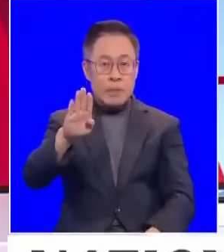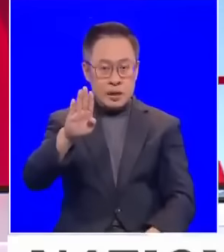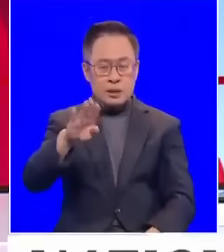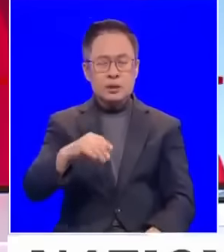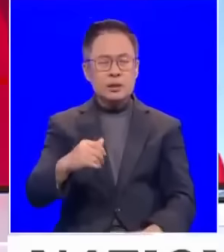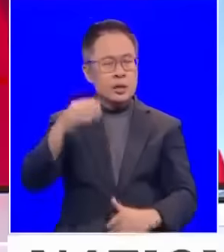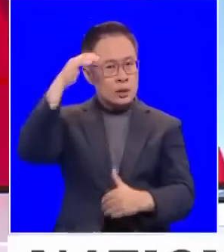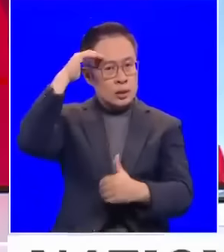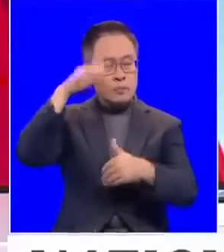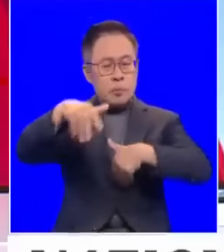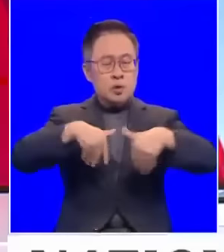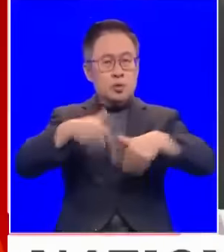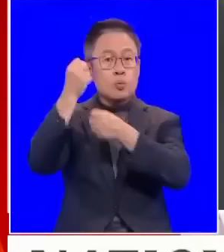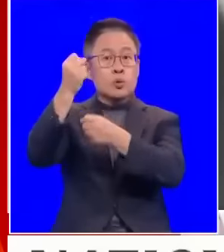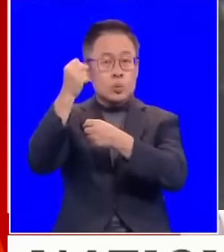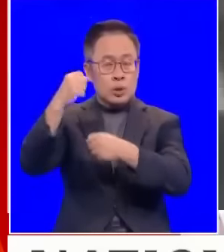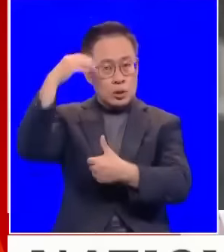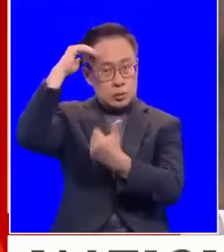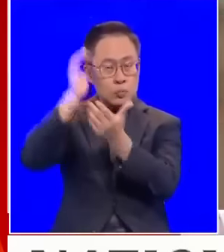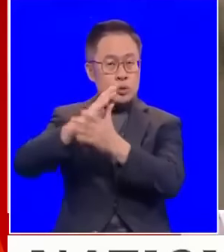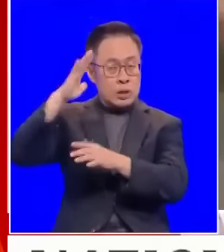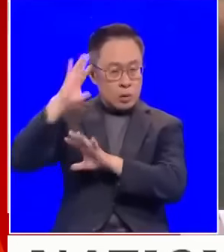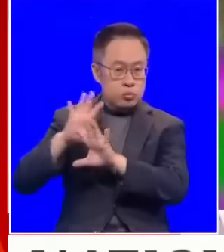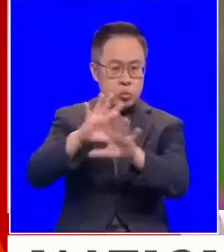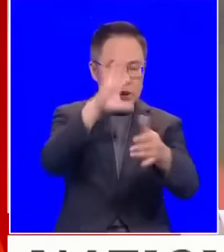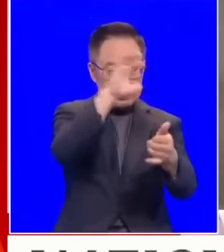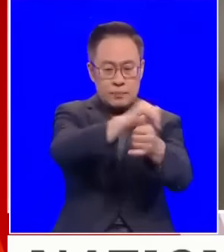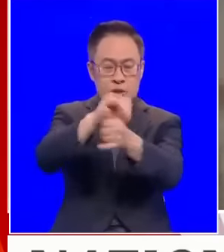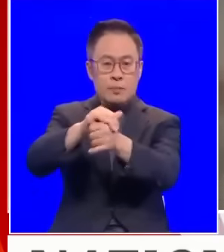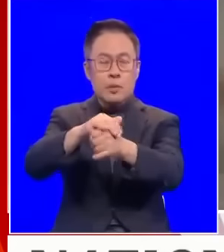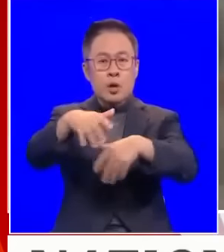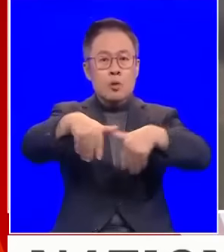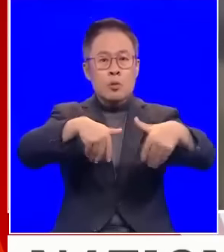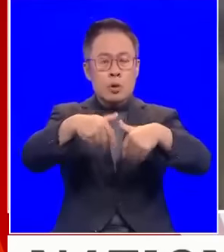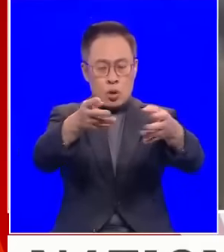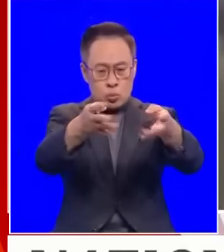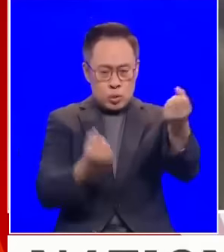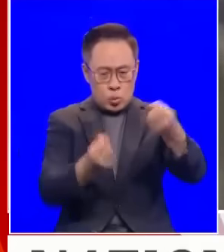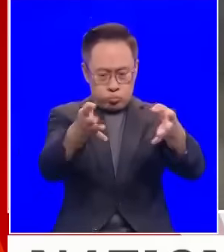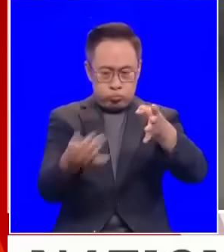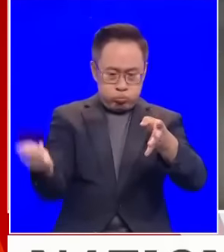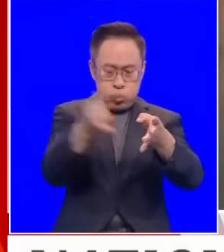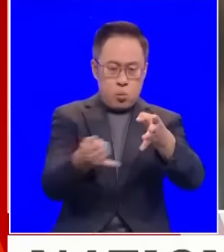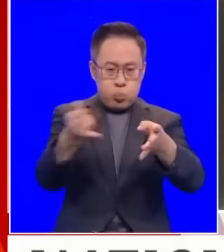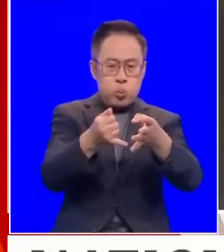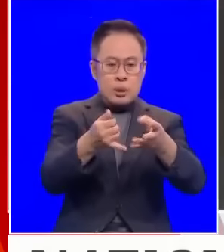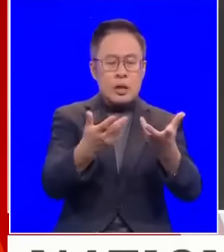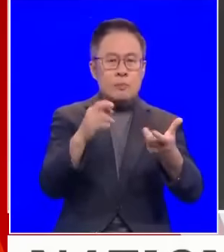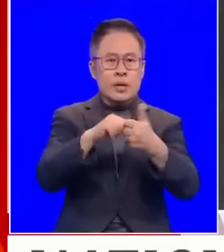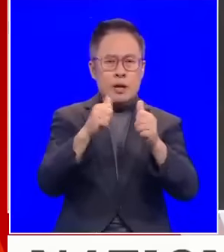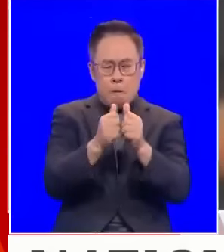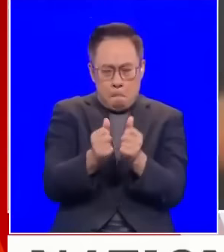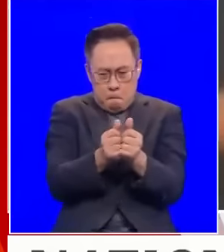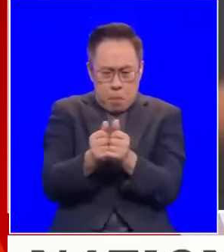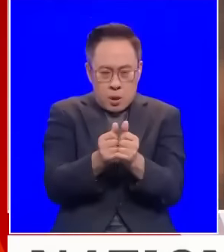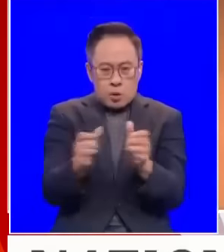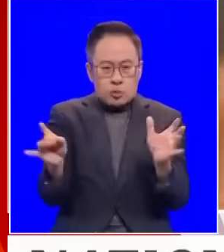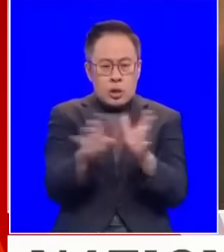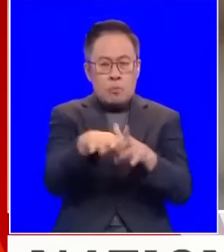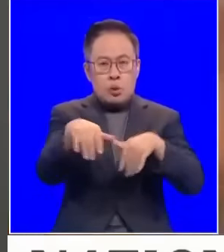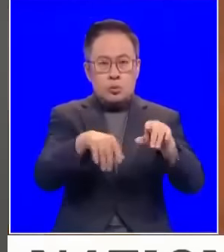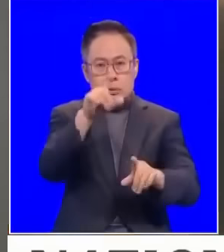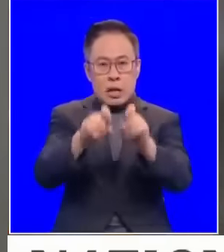เดียวกันเนี่ยความคืบหน้าในการติดตามตัวผู้ต้องหาหรือว่าจำเลยที่ถูกร้องเนี่ยนะคะ14คนมาเข้าสู่กระบวนการยุติธร